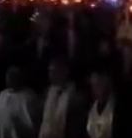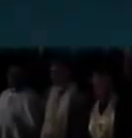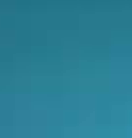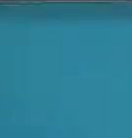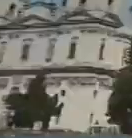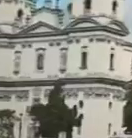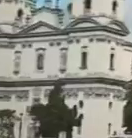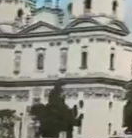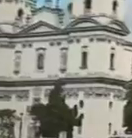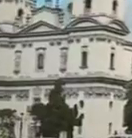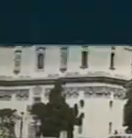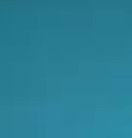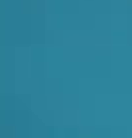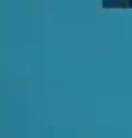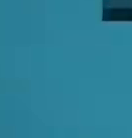Музика